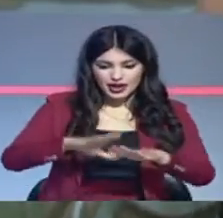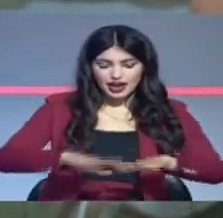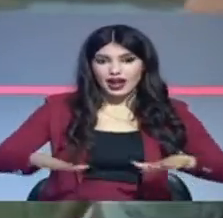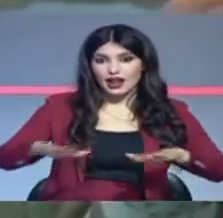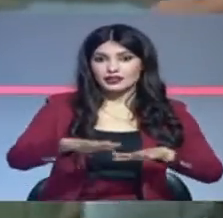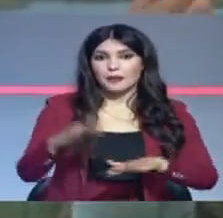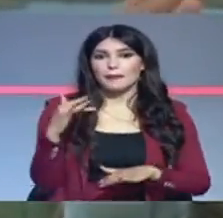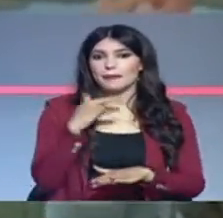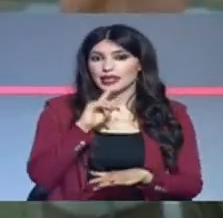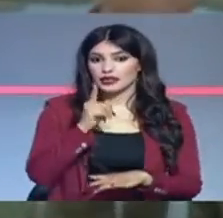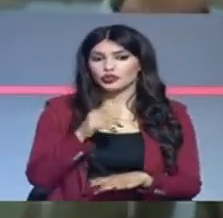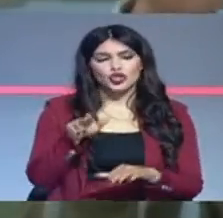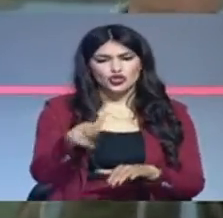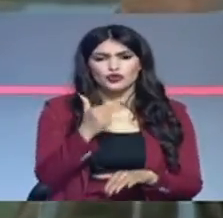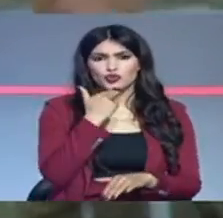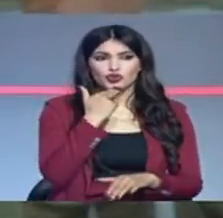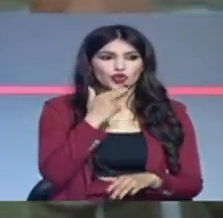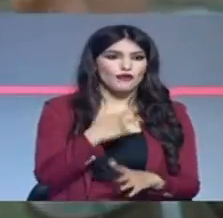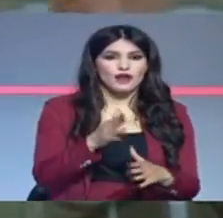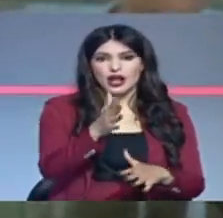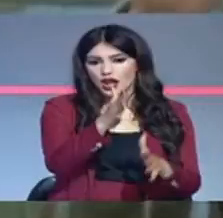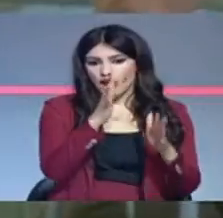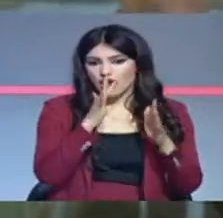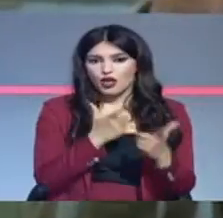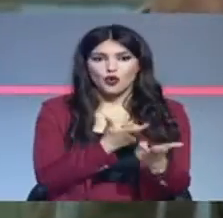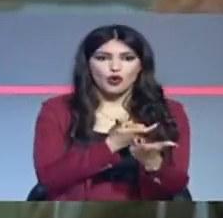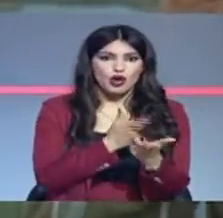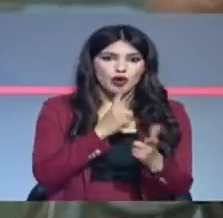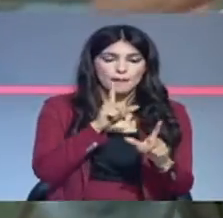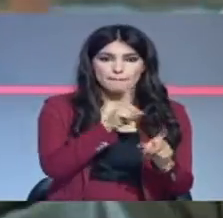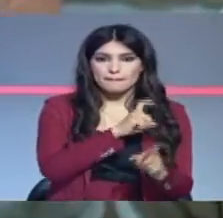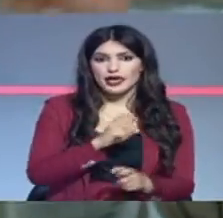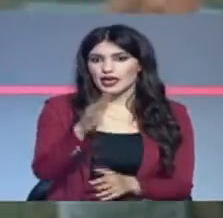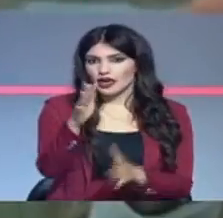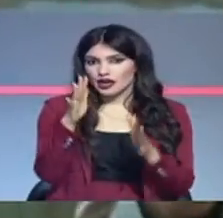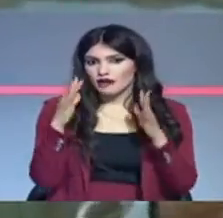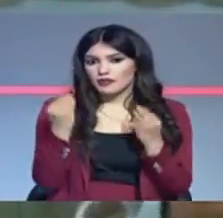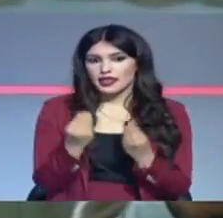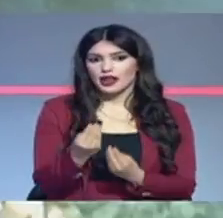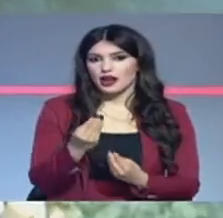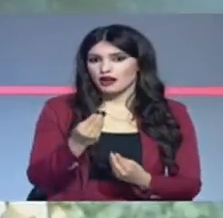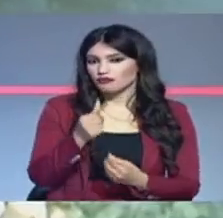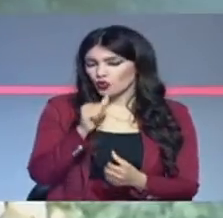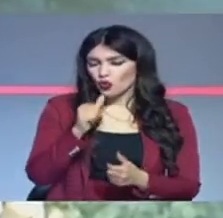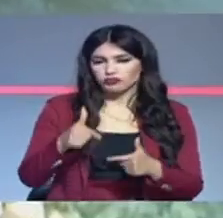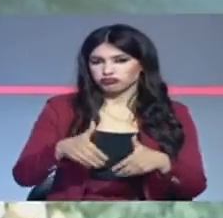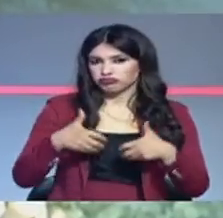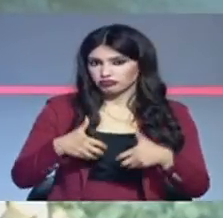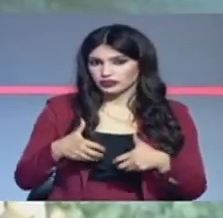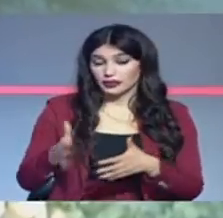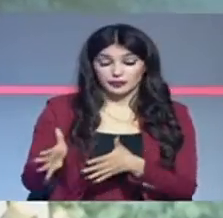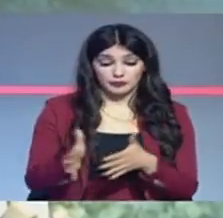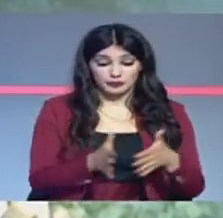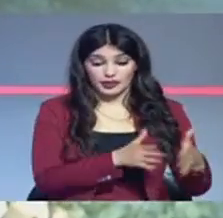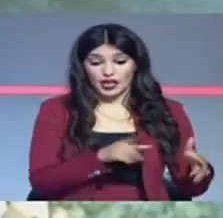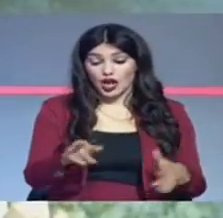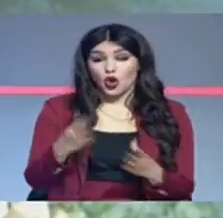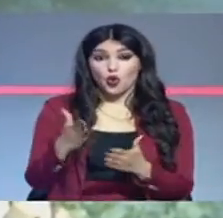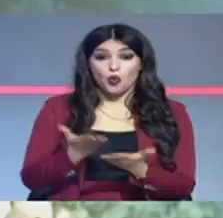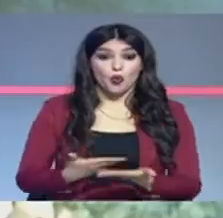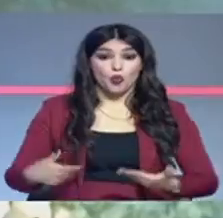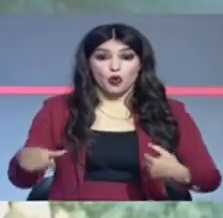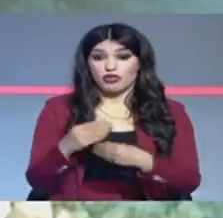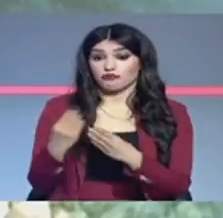تستعملها يعني في المؤتمرات عملها في العالم واعتبر ان الوضع البيئي